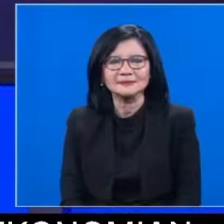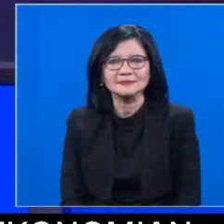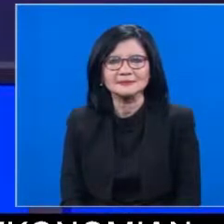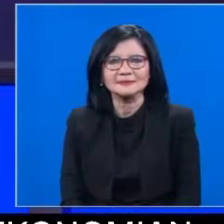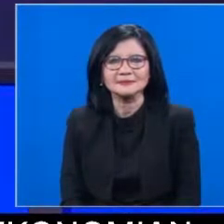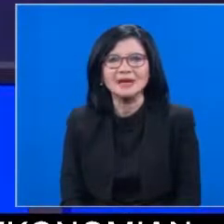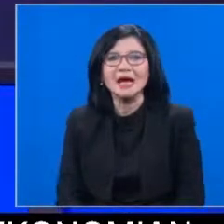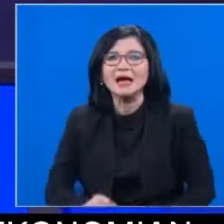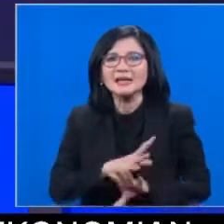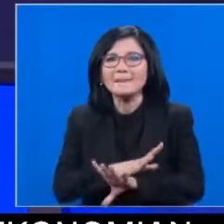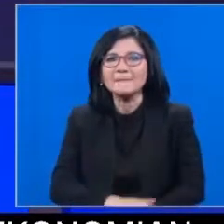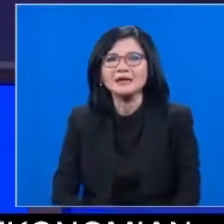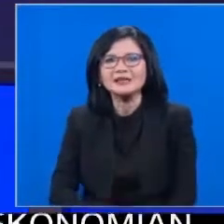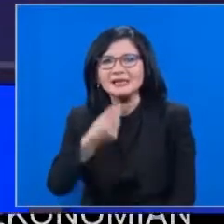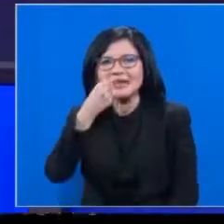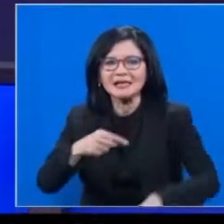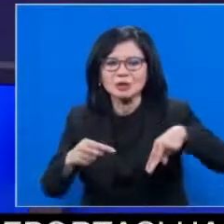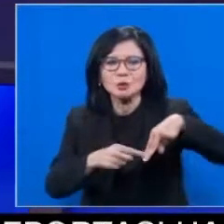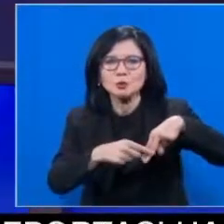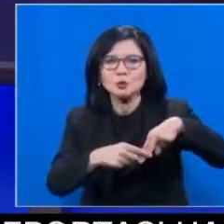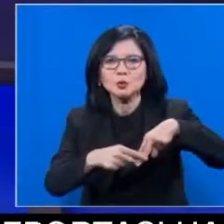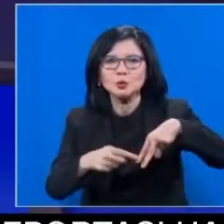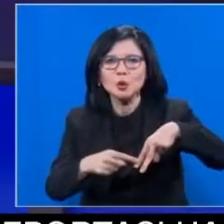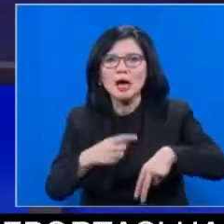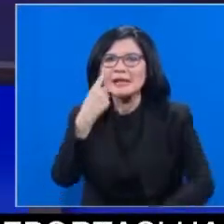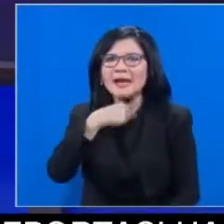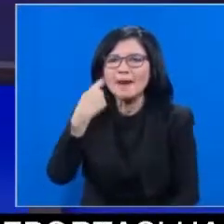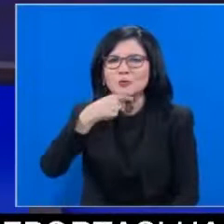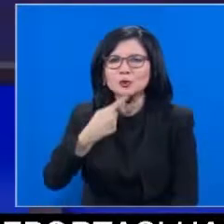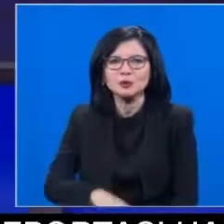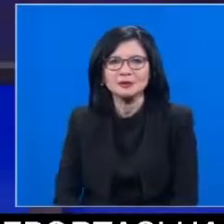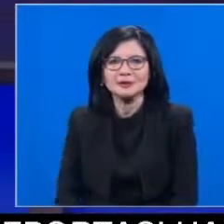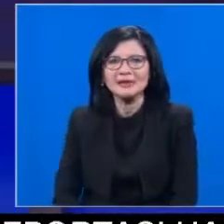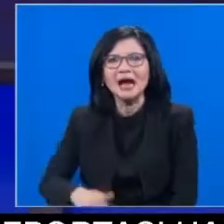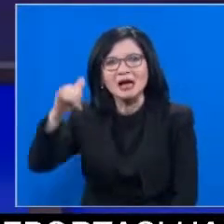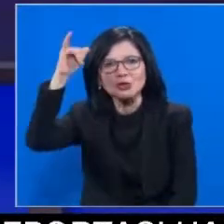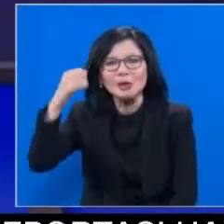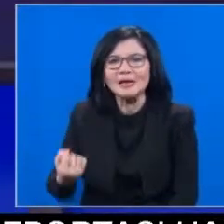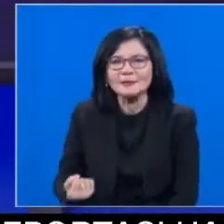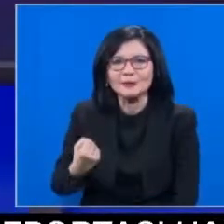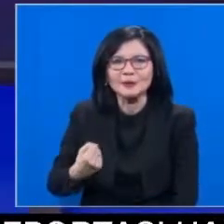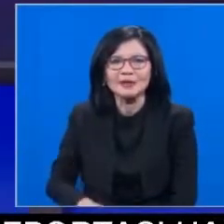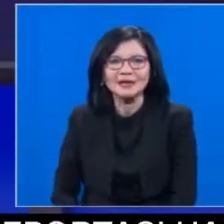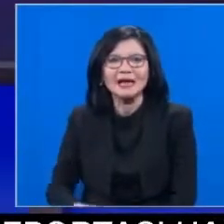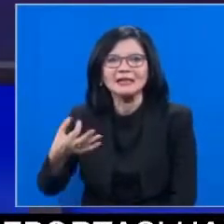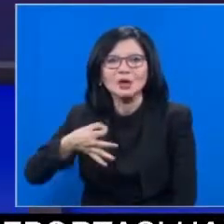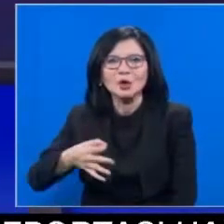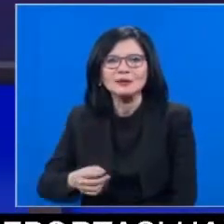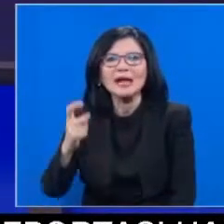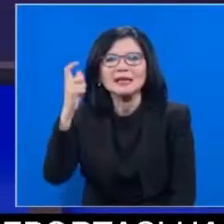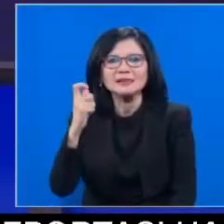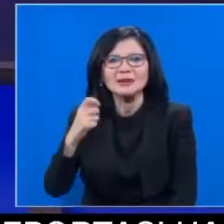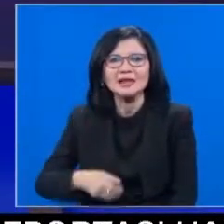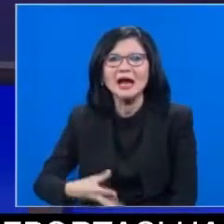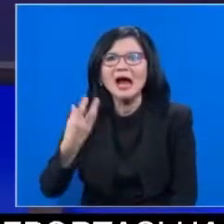Dampak wabah penyakit mulut dan kuku mulai dirasakan pedagang daging sapi di pasar tradisional Singaparna, Kabupaten Tasikmalaya, Jawa Barat. Harga